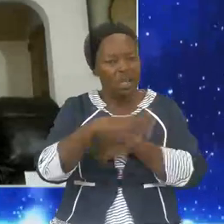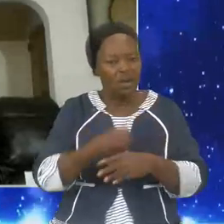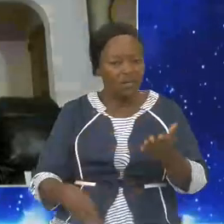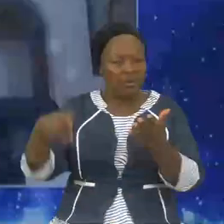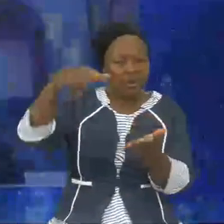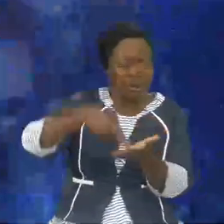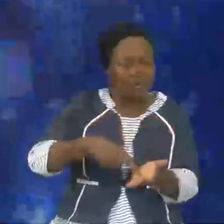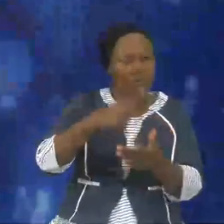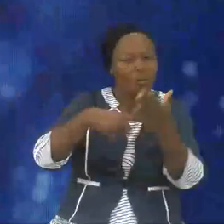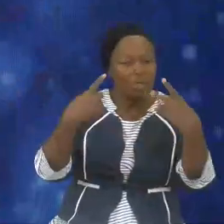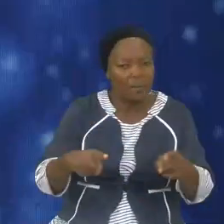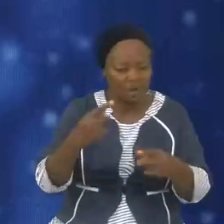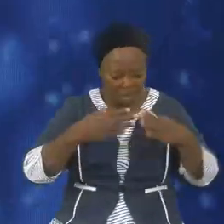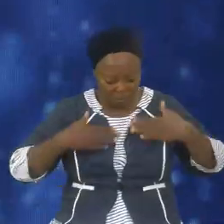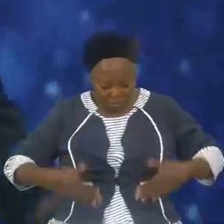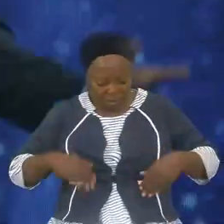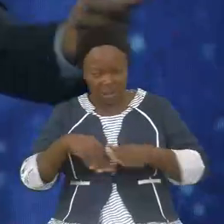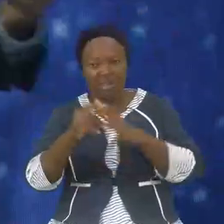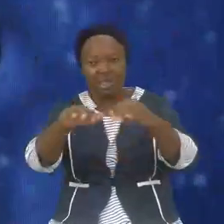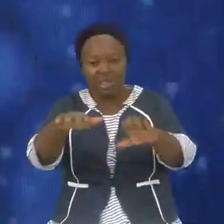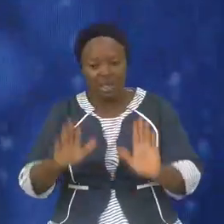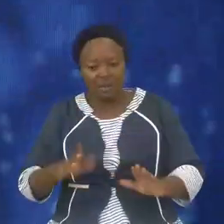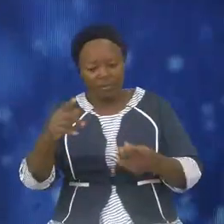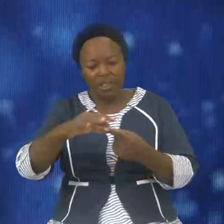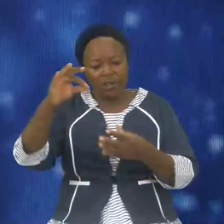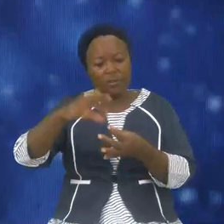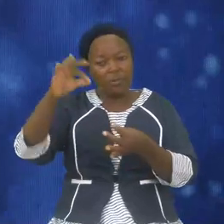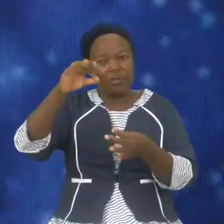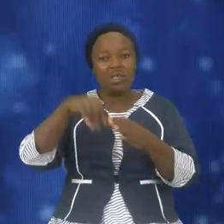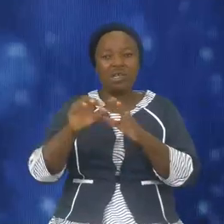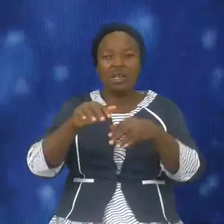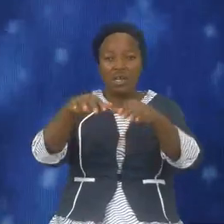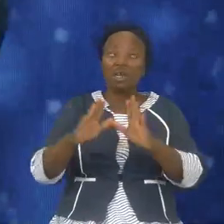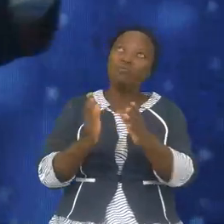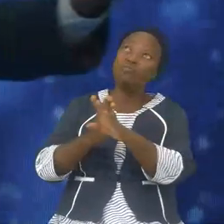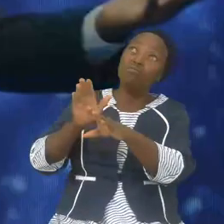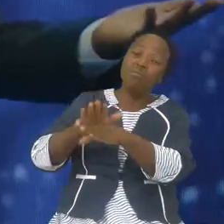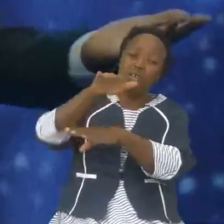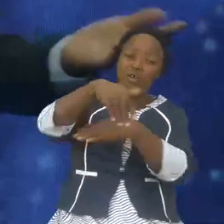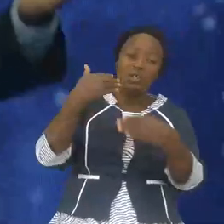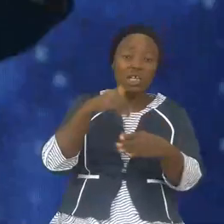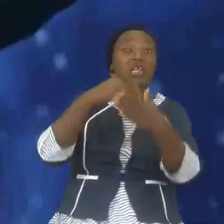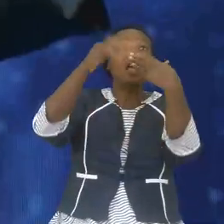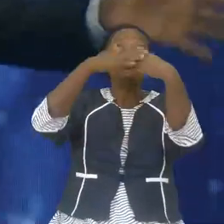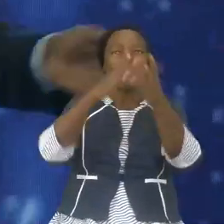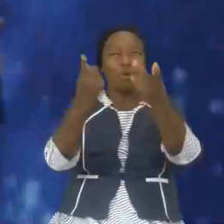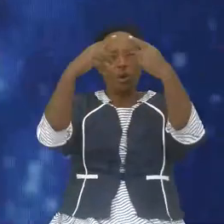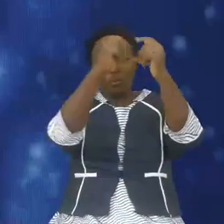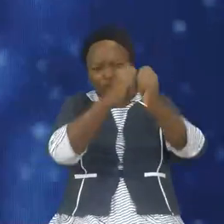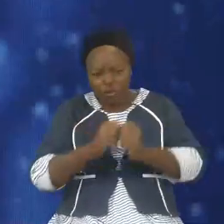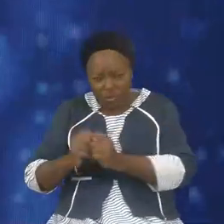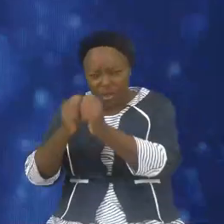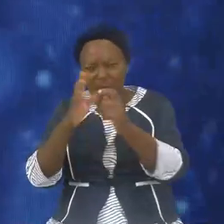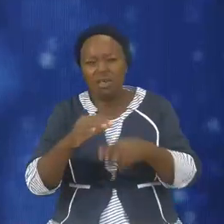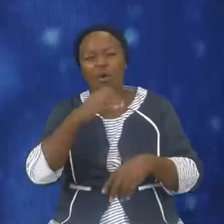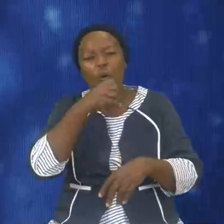corps dans la tombe, l'esprit à l'au-delà vont se joindre. Et l'homme